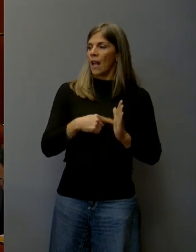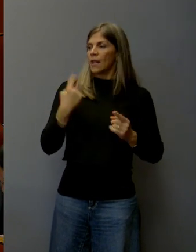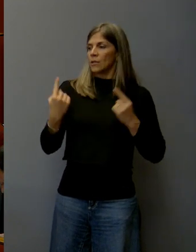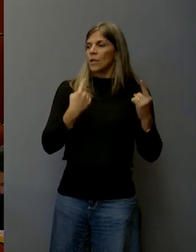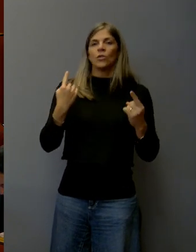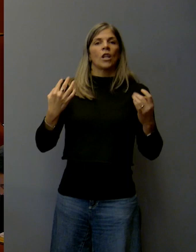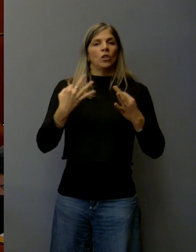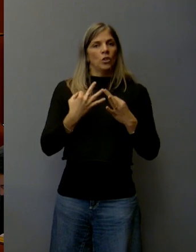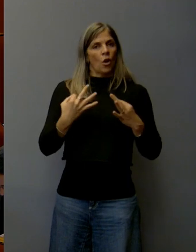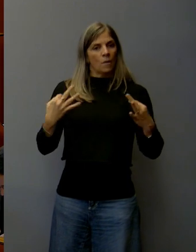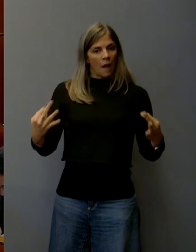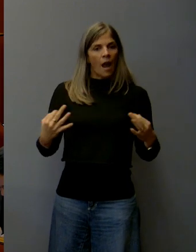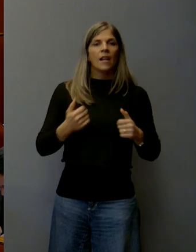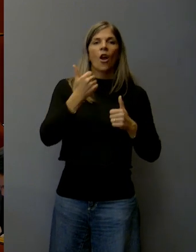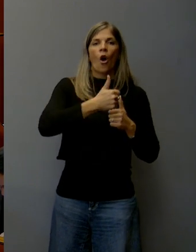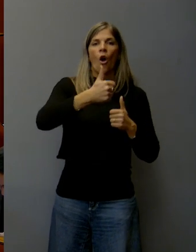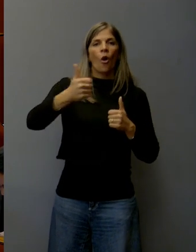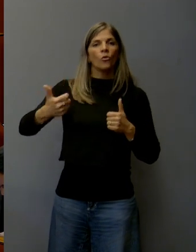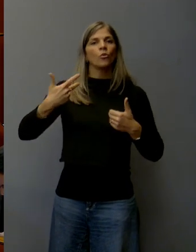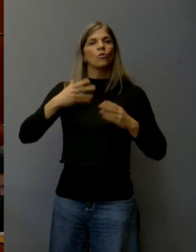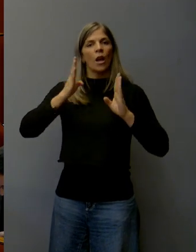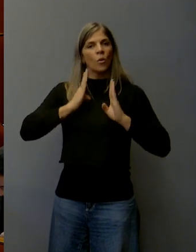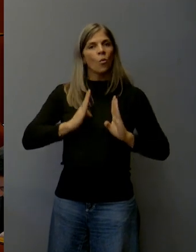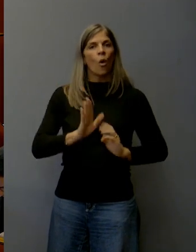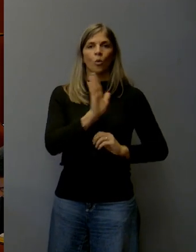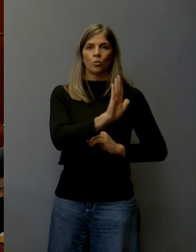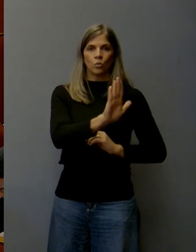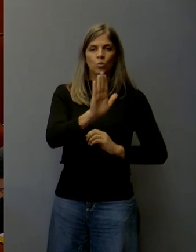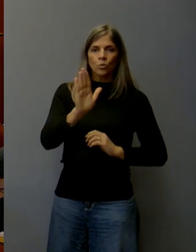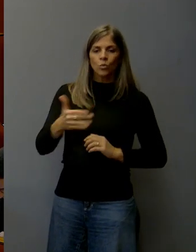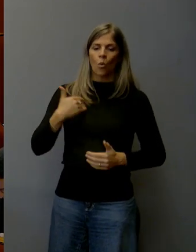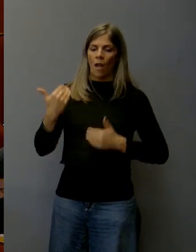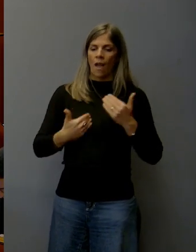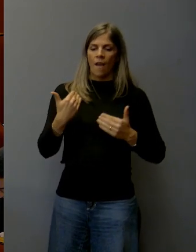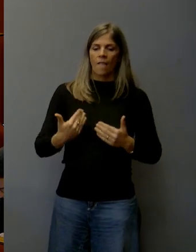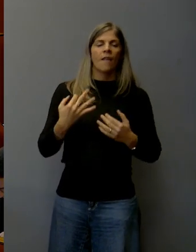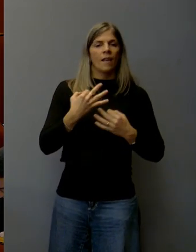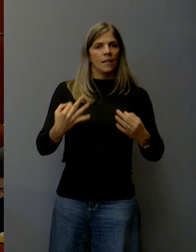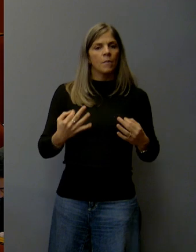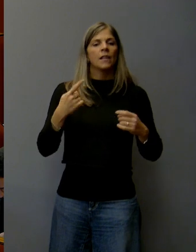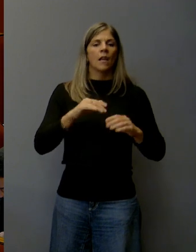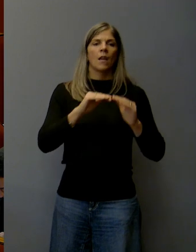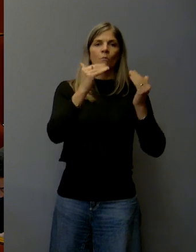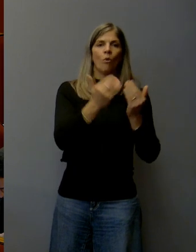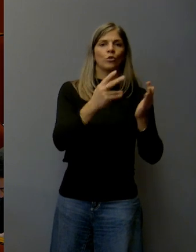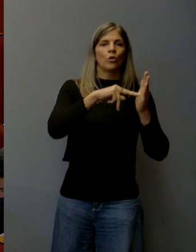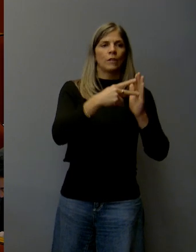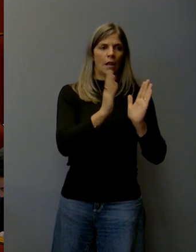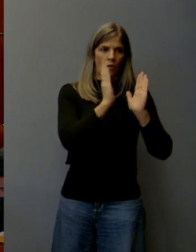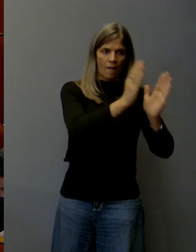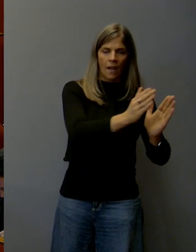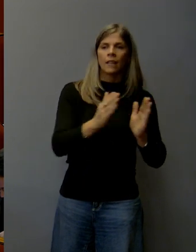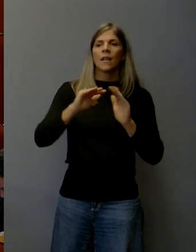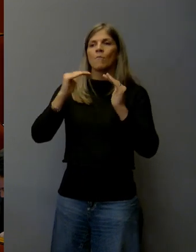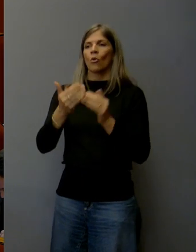fa compie il suo ruolo lo sviluppa al meglio e il mondo tecnico fa il mondo tecnico il mondo amministrativo politico